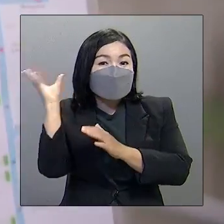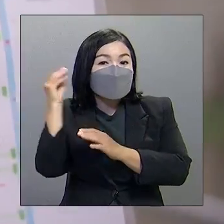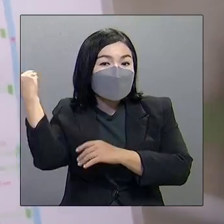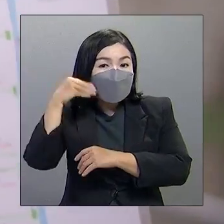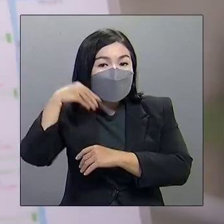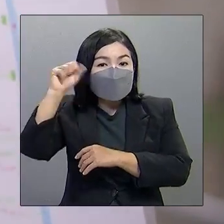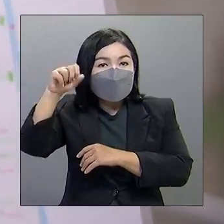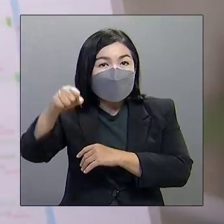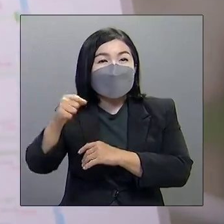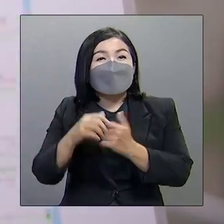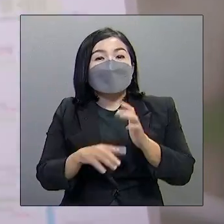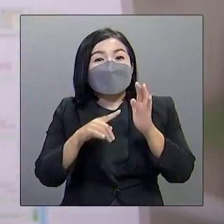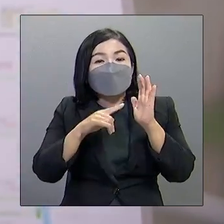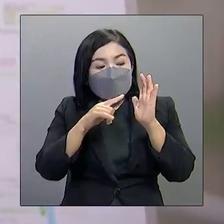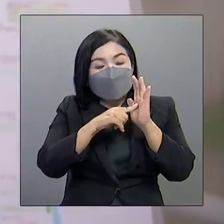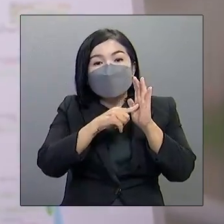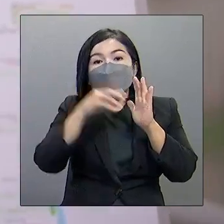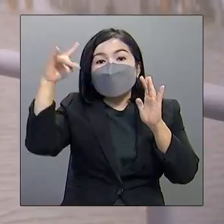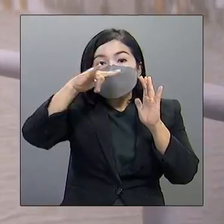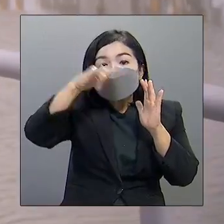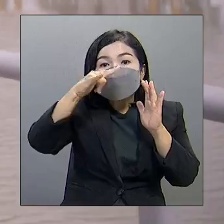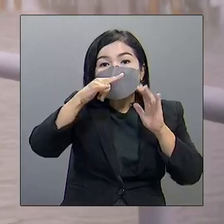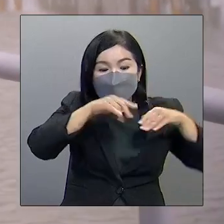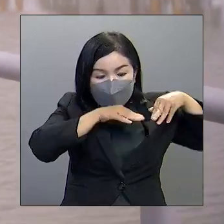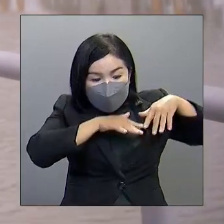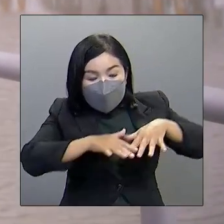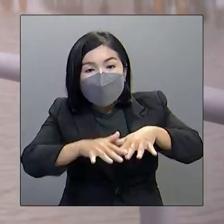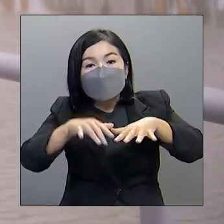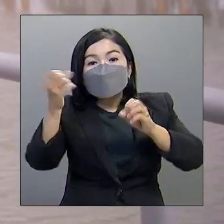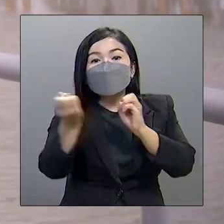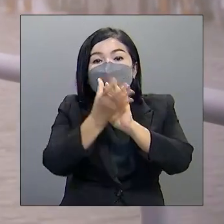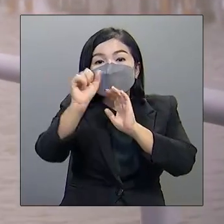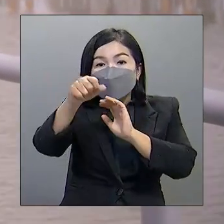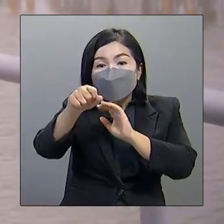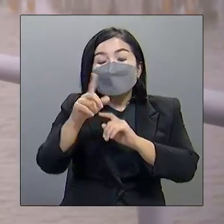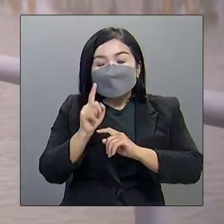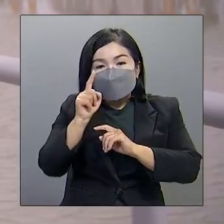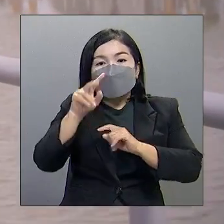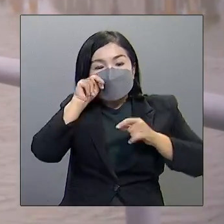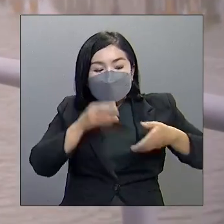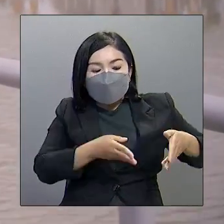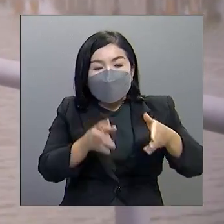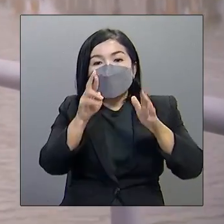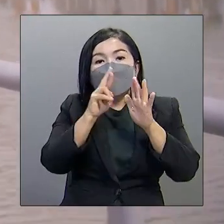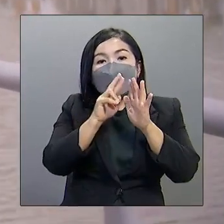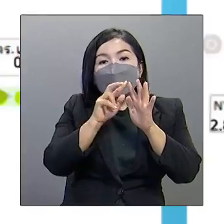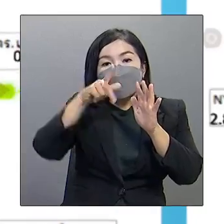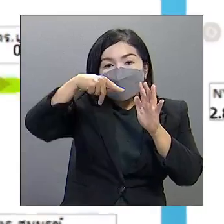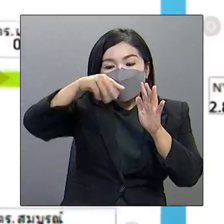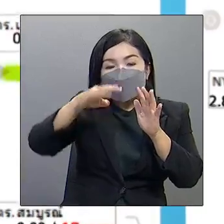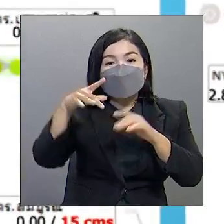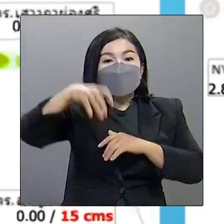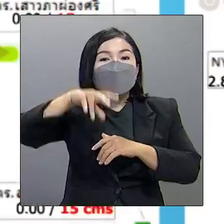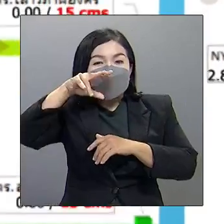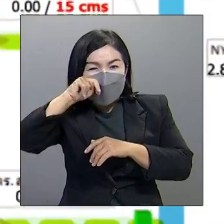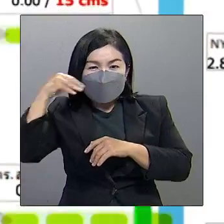แวกนี้พื้นที่นี้แถวรังสิตอะไรเนี่ยจะหนักหน่วงไหมฮะ ในส่วนของคลองระพีพัดนะครับจริงๆแล้วอ่ะในเรื่องของระบบชลประทานที่มันดีอยู่นะครับระบ